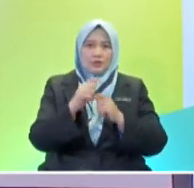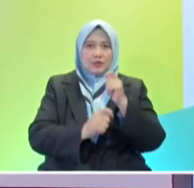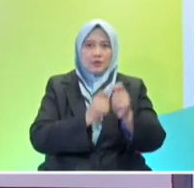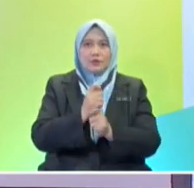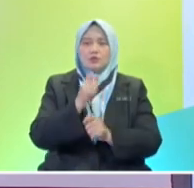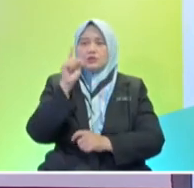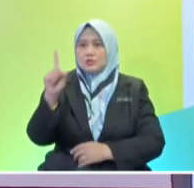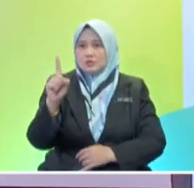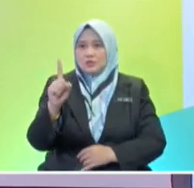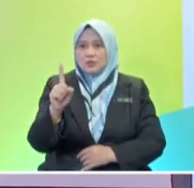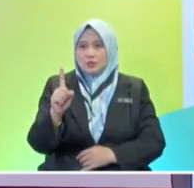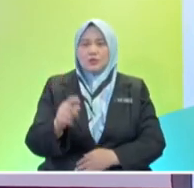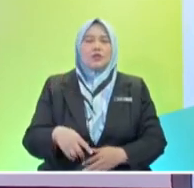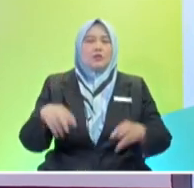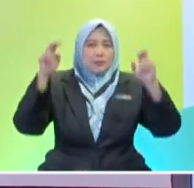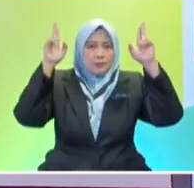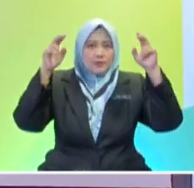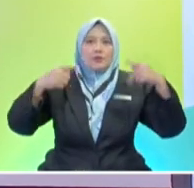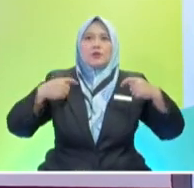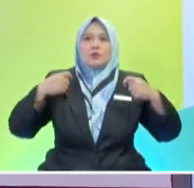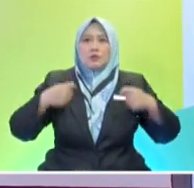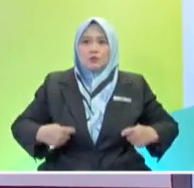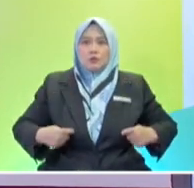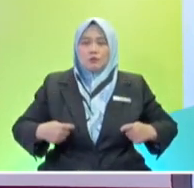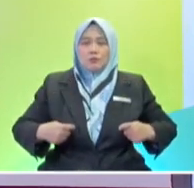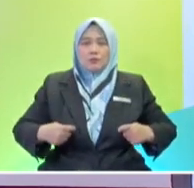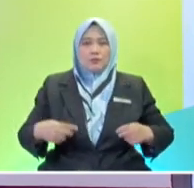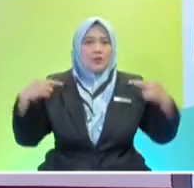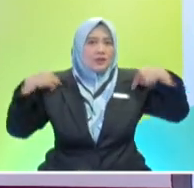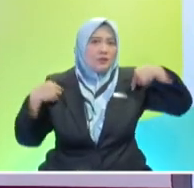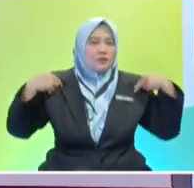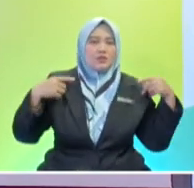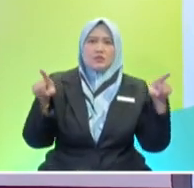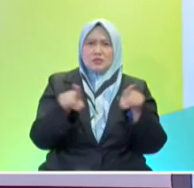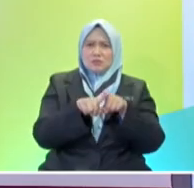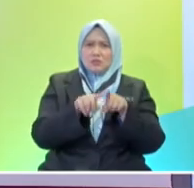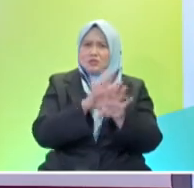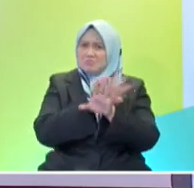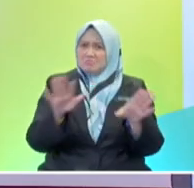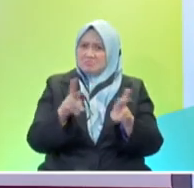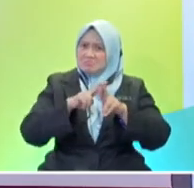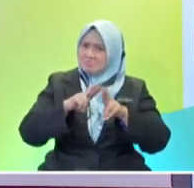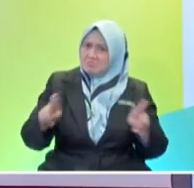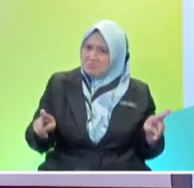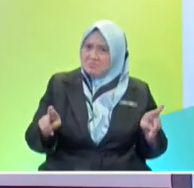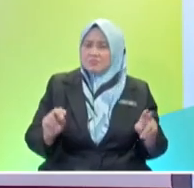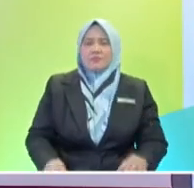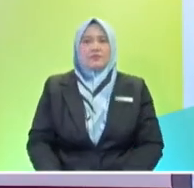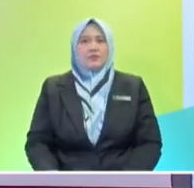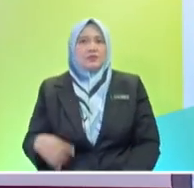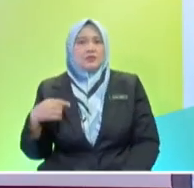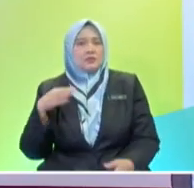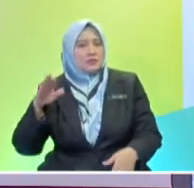dengan tajuknya Tubuh Haiwan Sama Tak Serupa. Tetapi sebelum itu, sebelum kita teruskan kelas kita hari